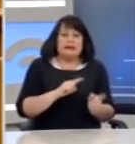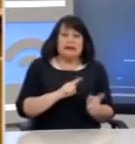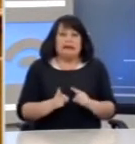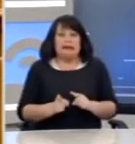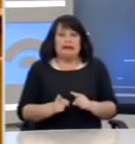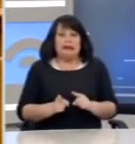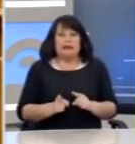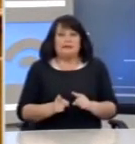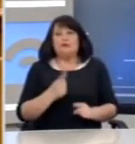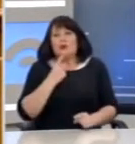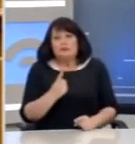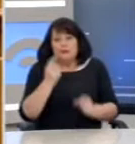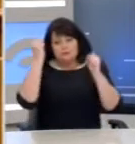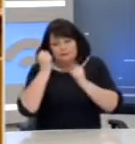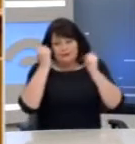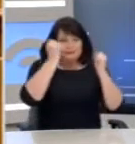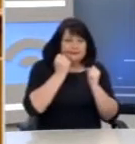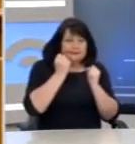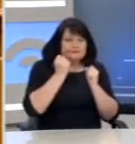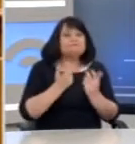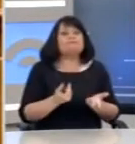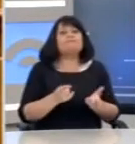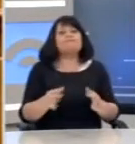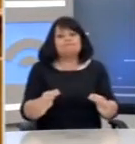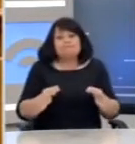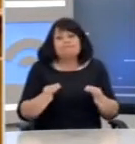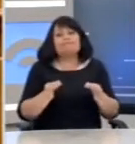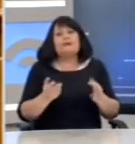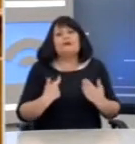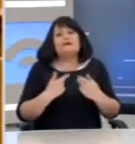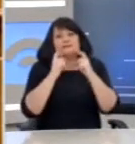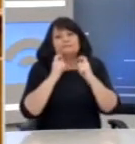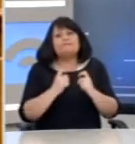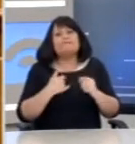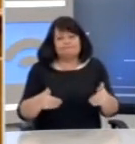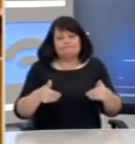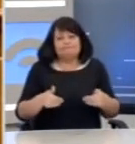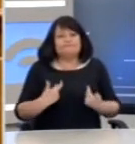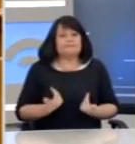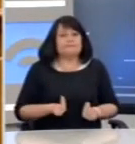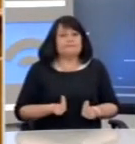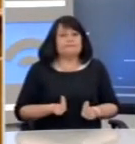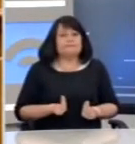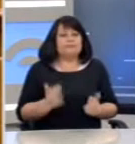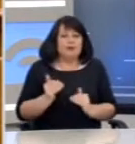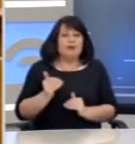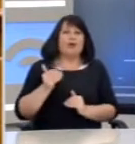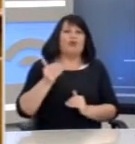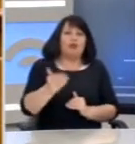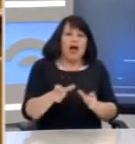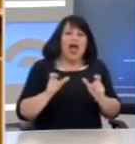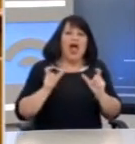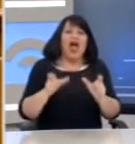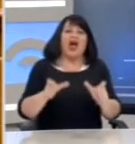καταστροφικές εκδοχές και σαν τέτοια πρέπει να κριθεί. Ανάμεσα στην παράταση δηλαδή της